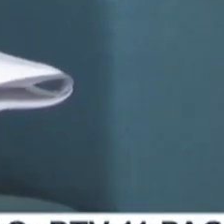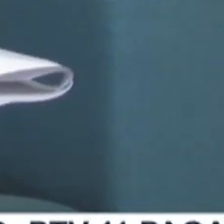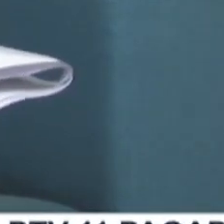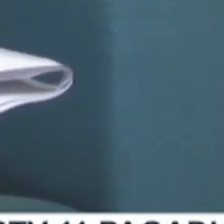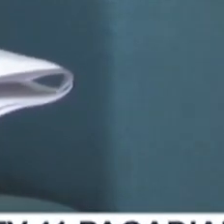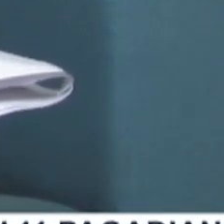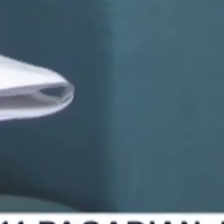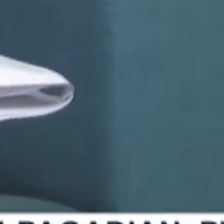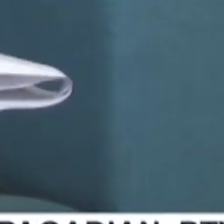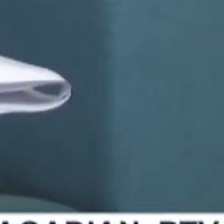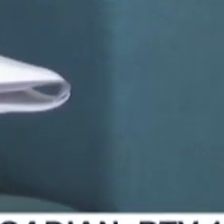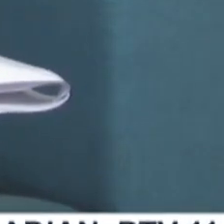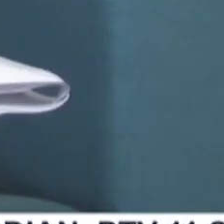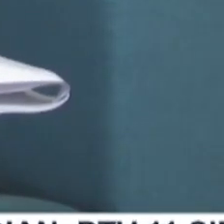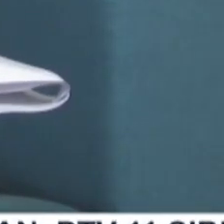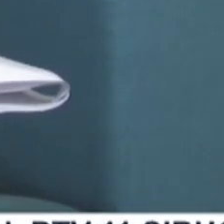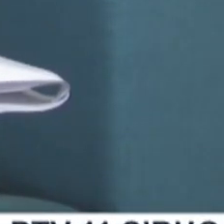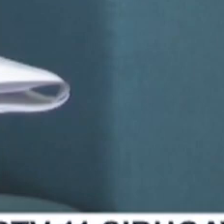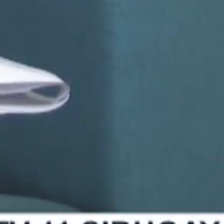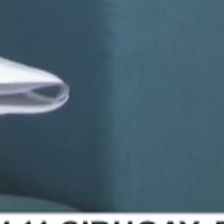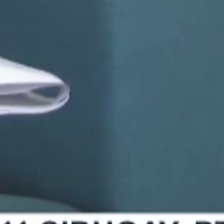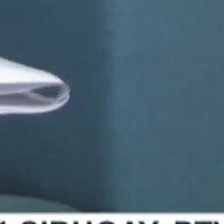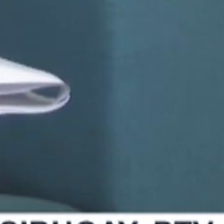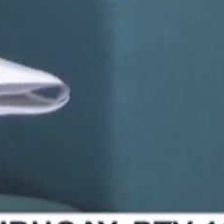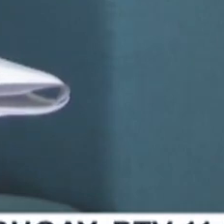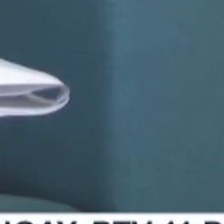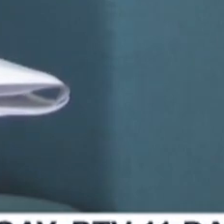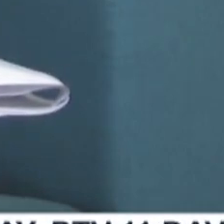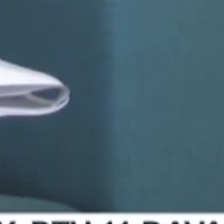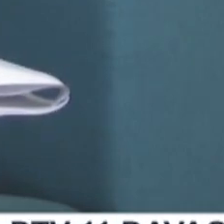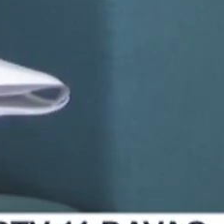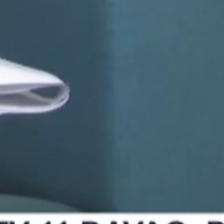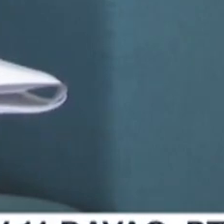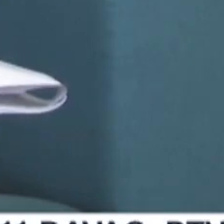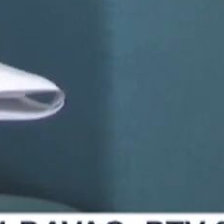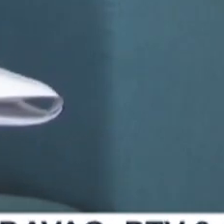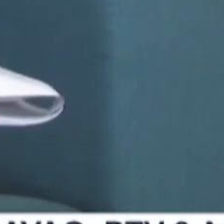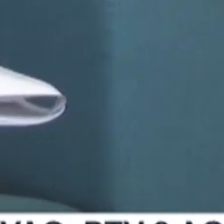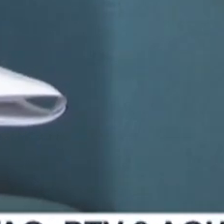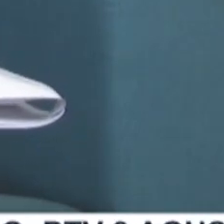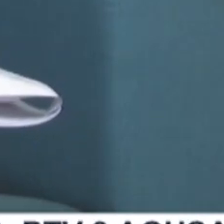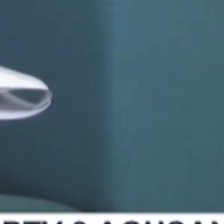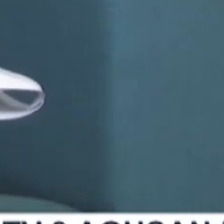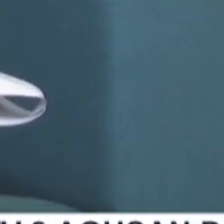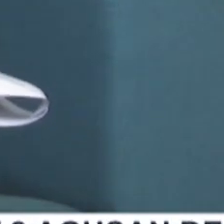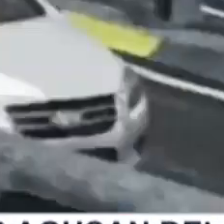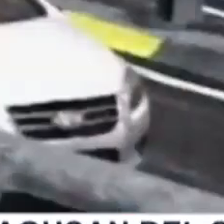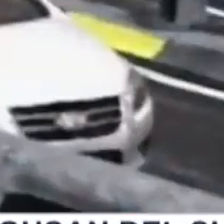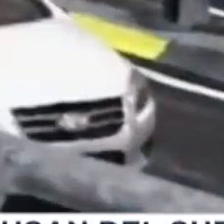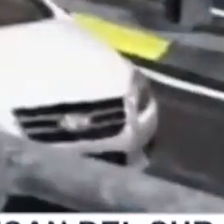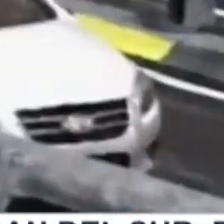former employee ng ating network, ang ating makakakwentuhan. Pero bago yan, panoorin muna natin ito.